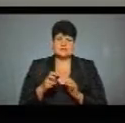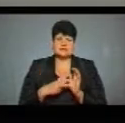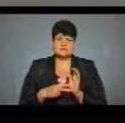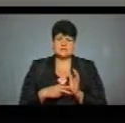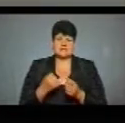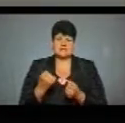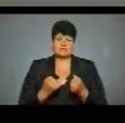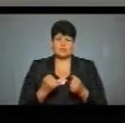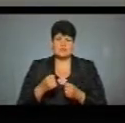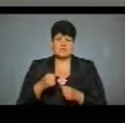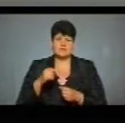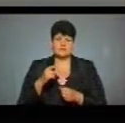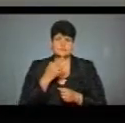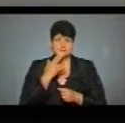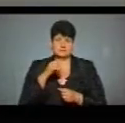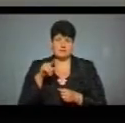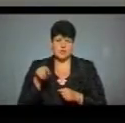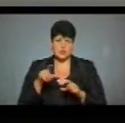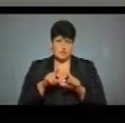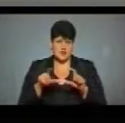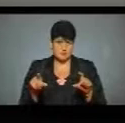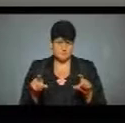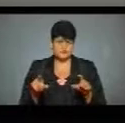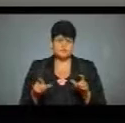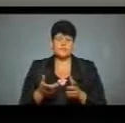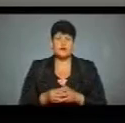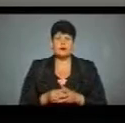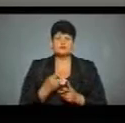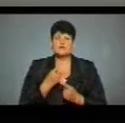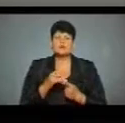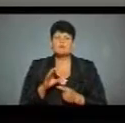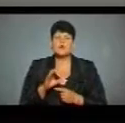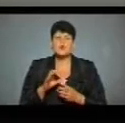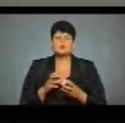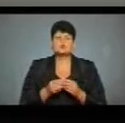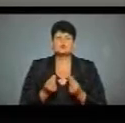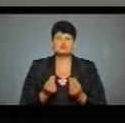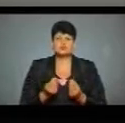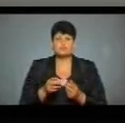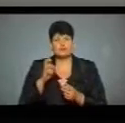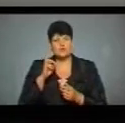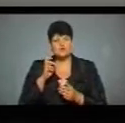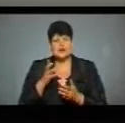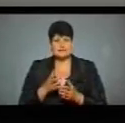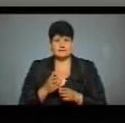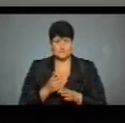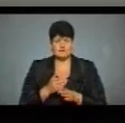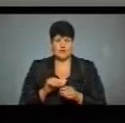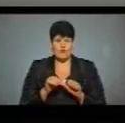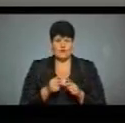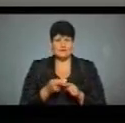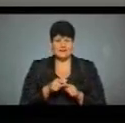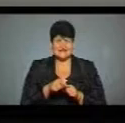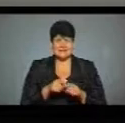автомобілів на євро-номерах. Якщо говорити про суму, скільки вони сплатили? До бюджету від оформлення даних